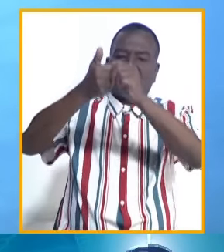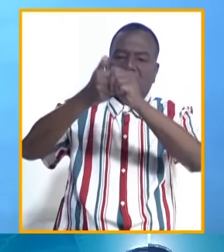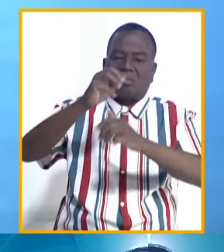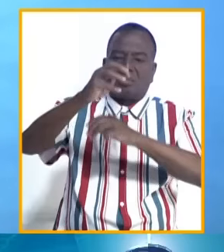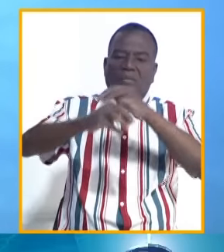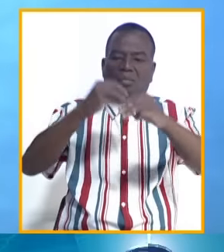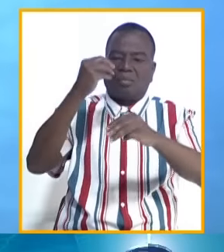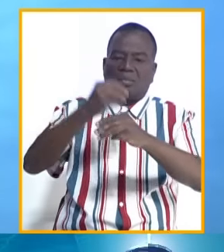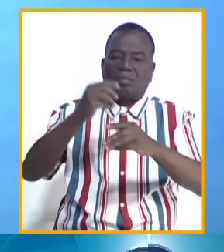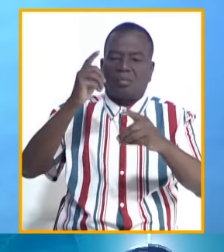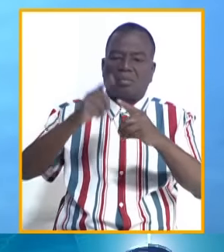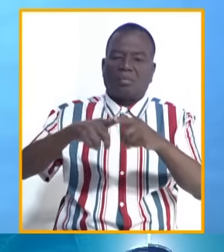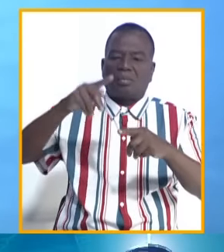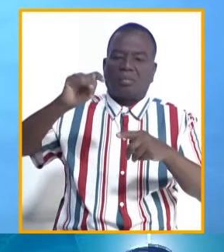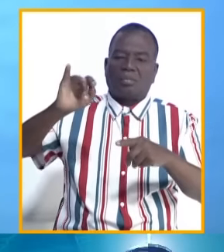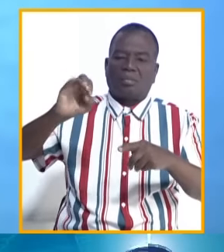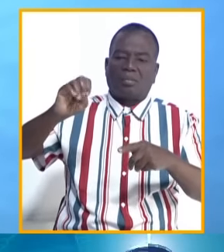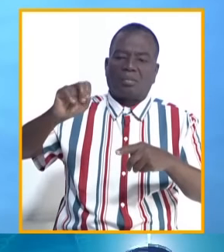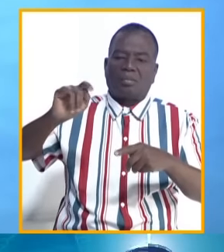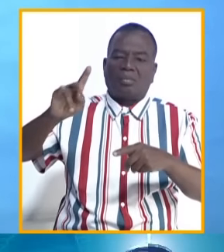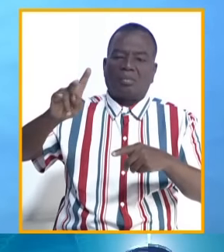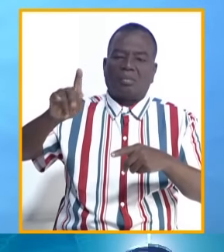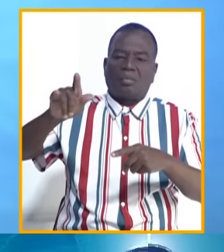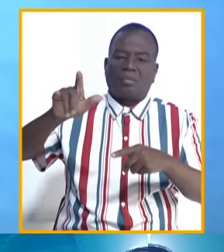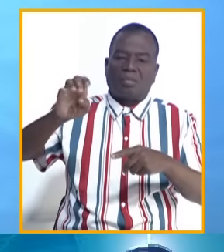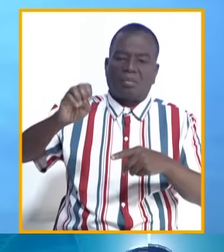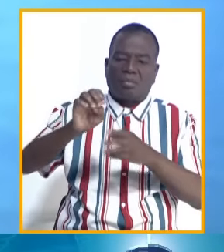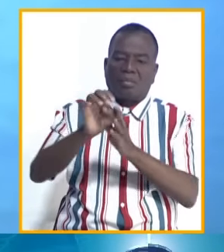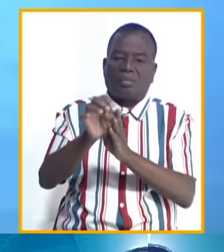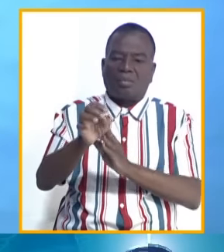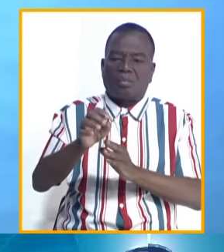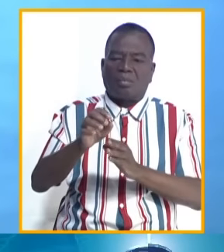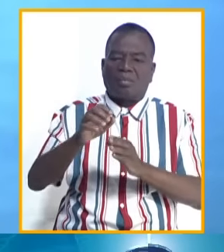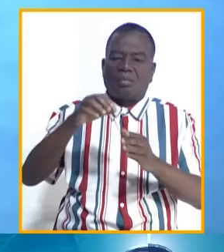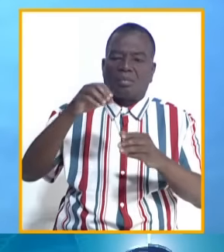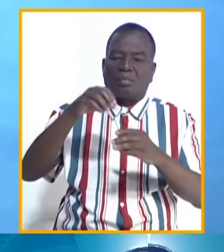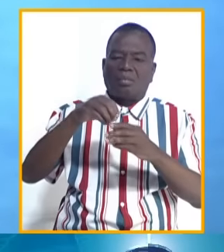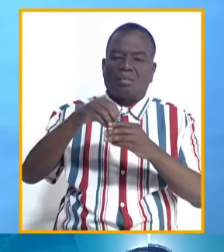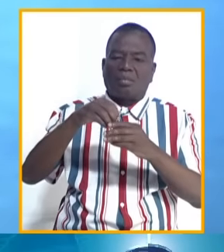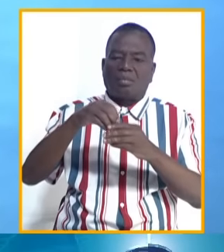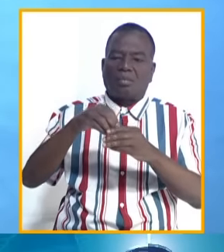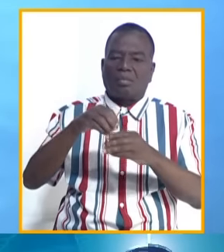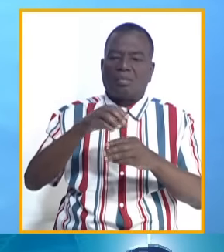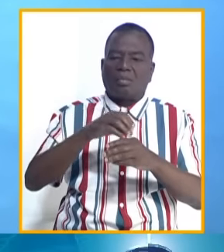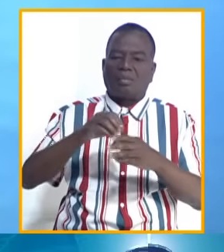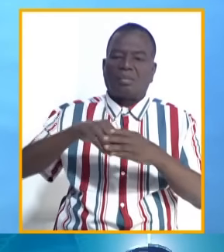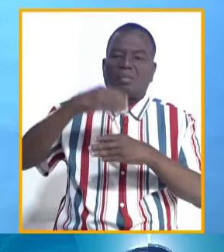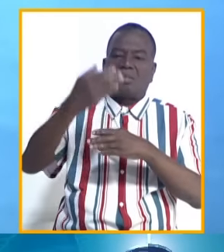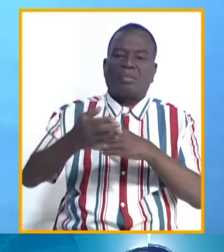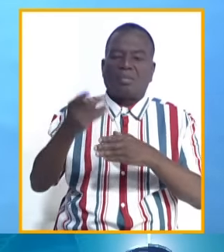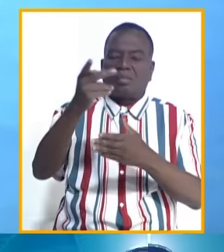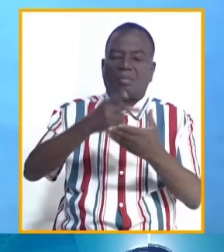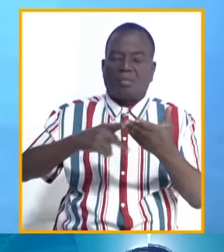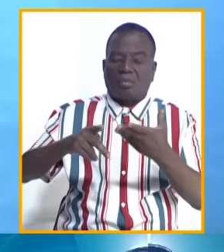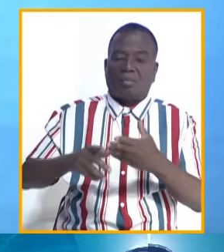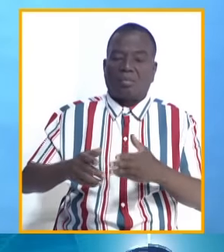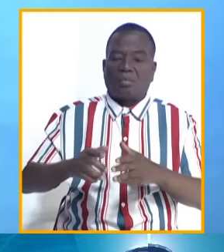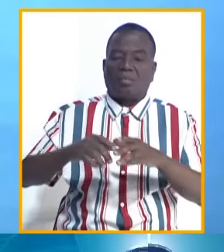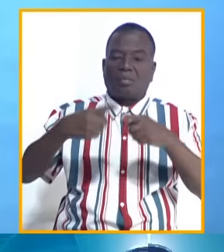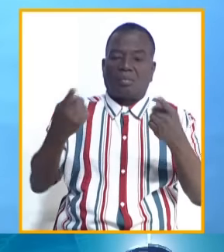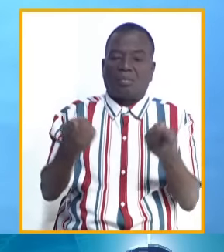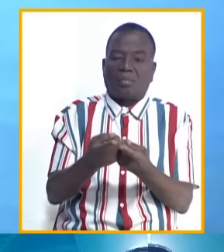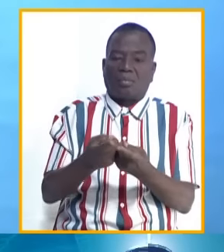la première édition donc de la Coupe du Monde de Maracana qui se déroule du côté du Palais des Sports de Trailleville. C'est dans la commune,